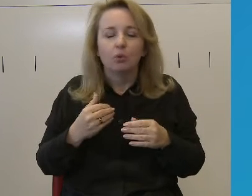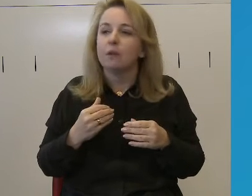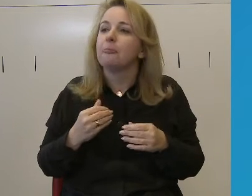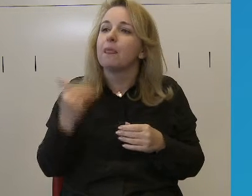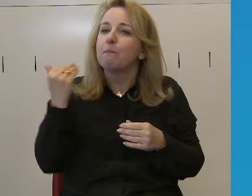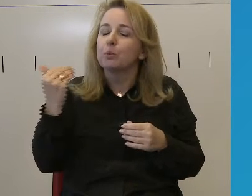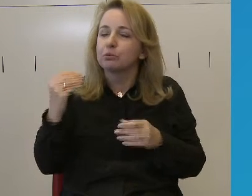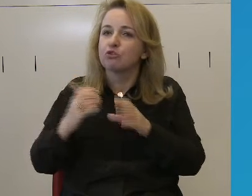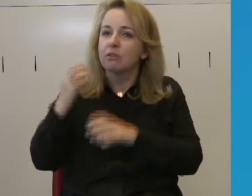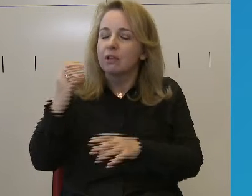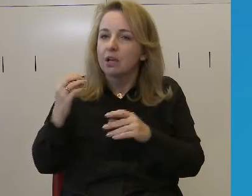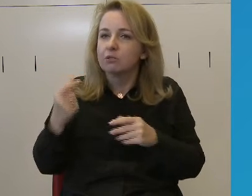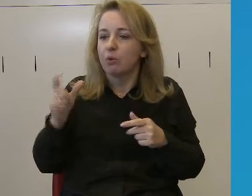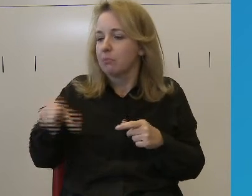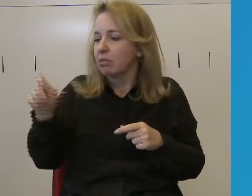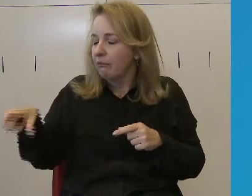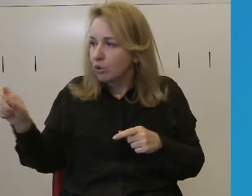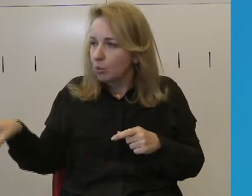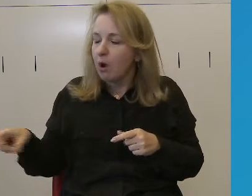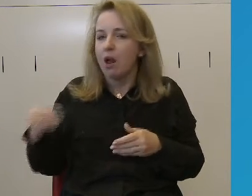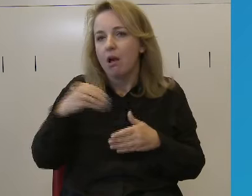transport indywidualny w postaci